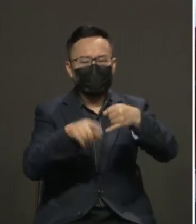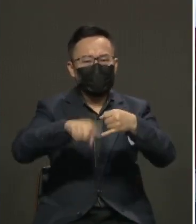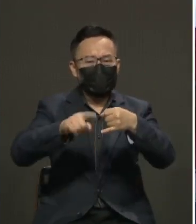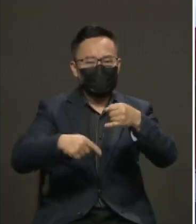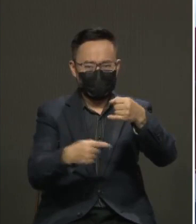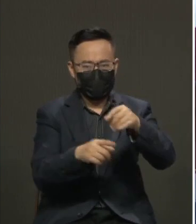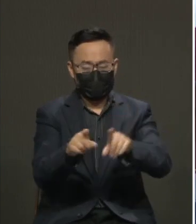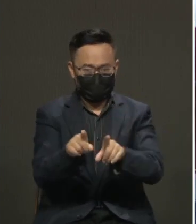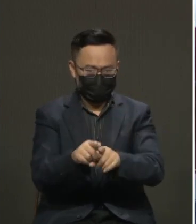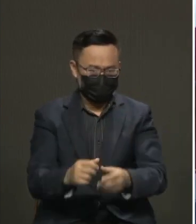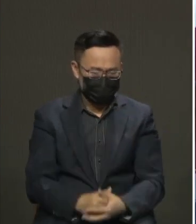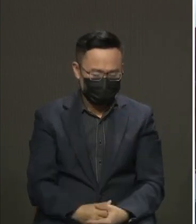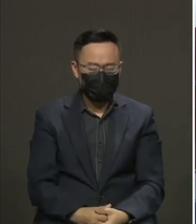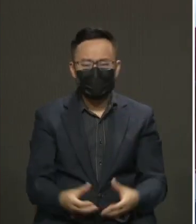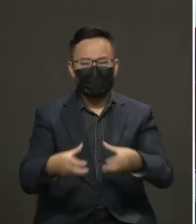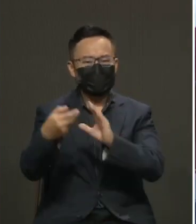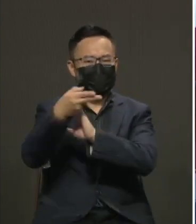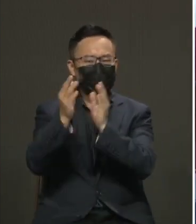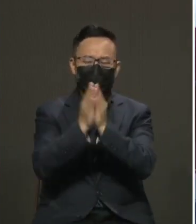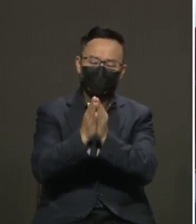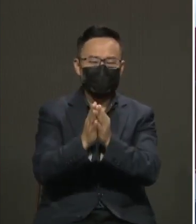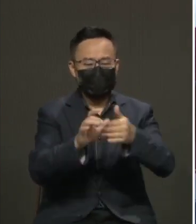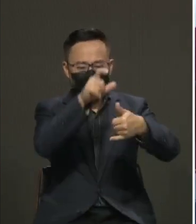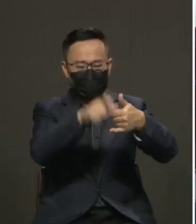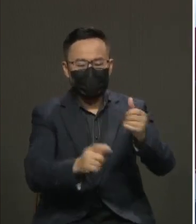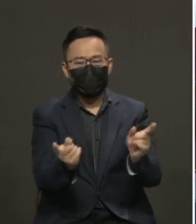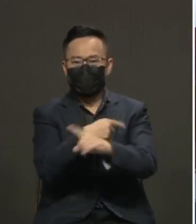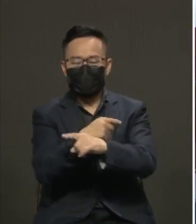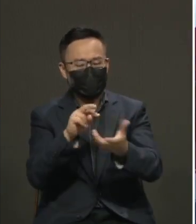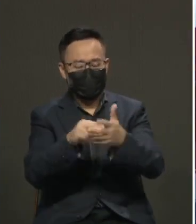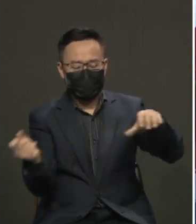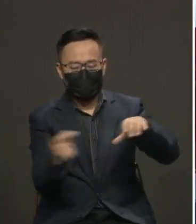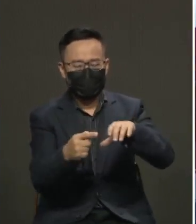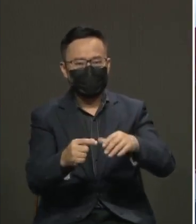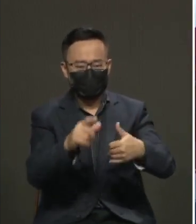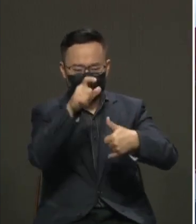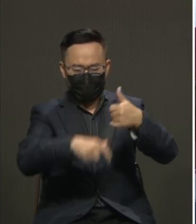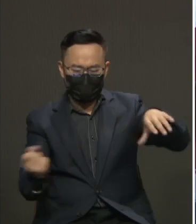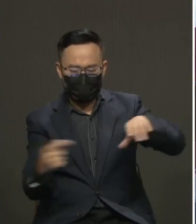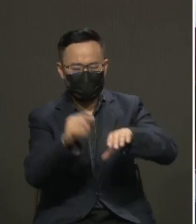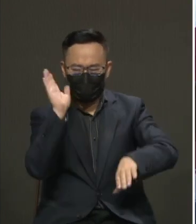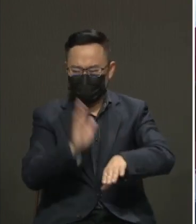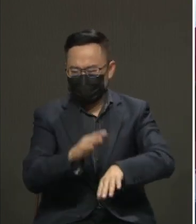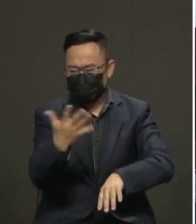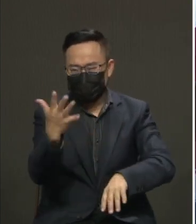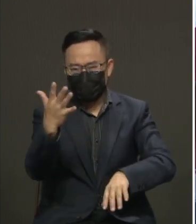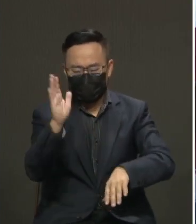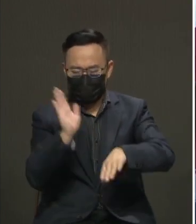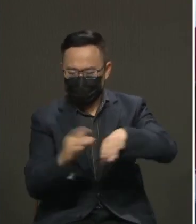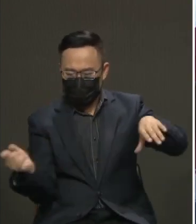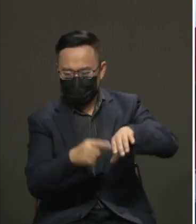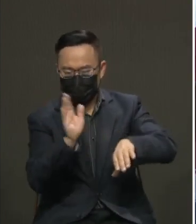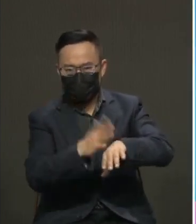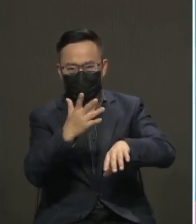างแฮมิลตันซัวเรสไปเนี่ยแฟนๆหนองบัวบอกว่าโหมันไม่มีคนจบสกอร์เลยนะทำยังไงดีล่ะตอน